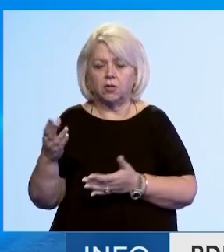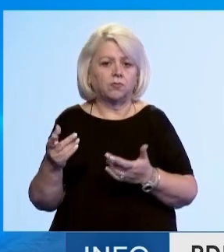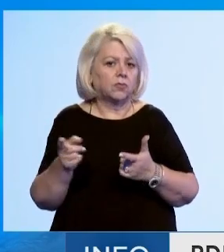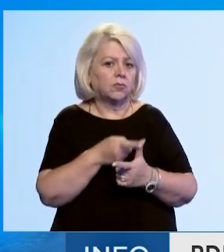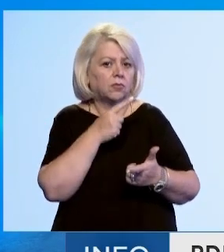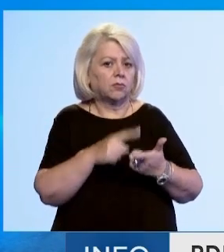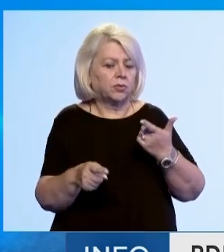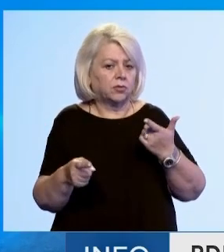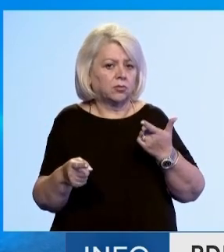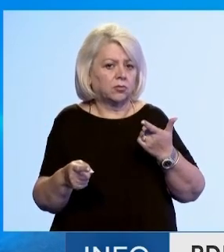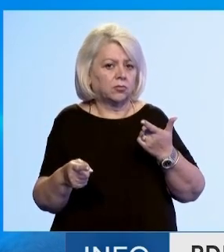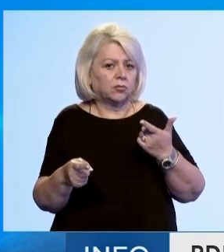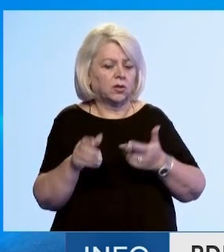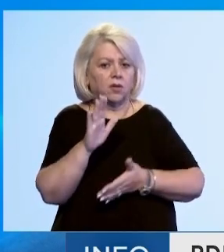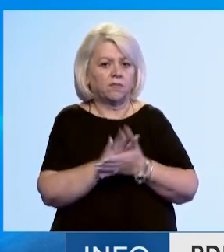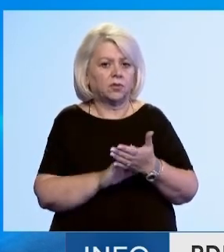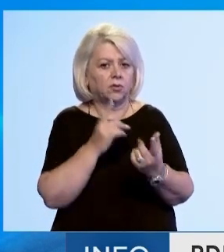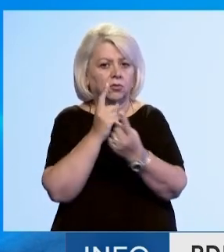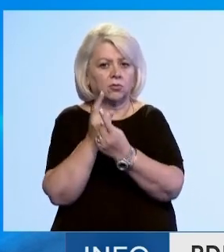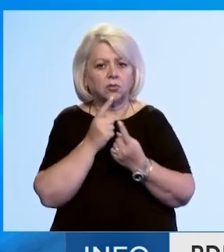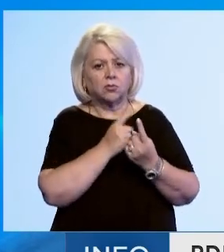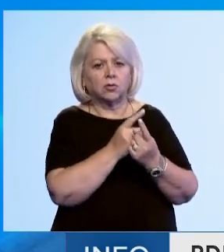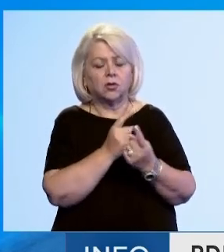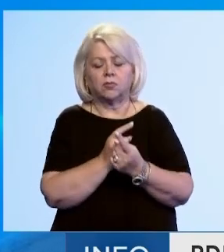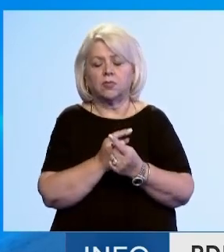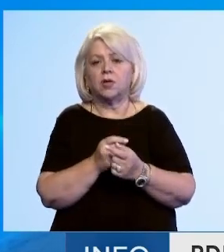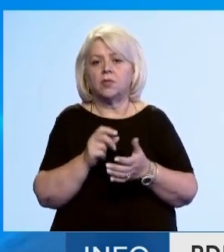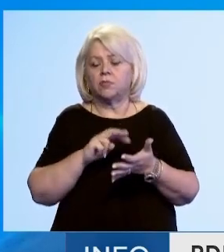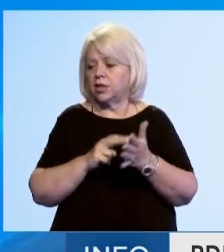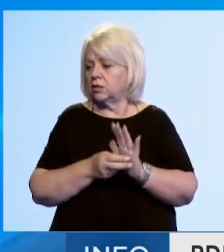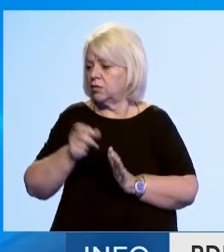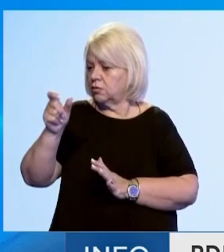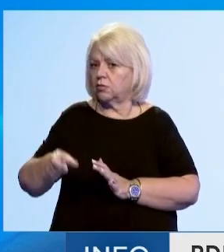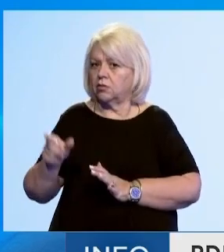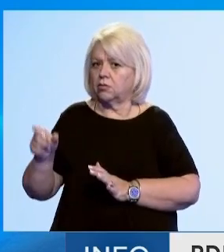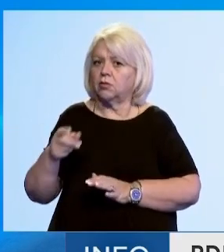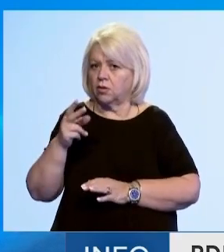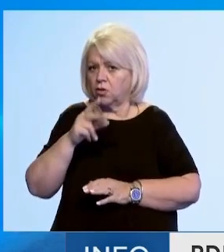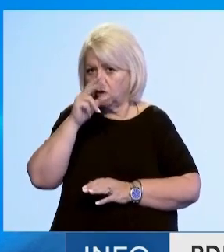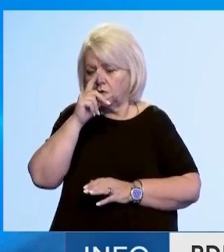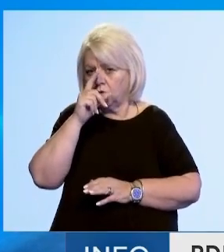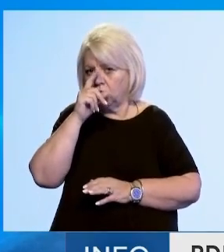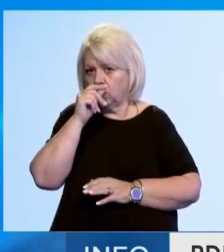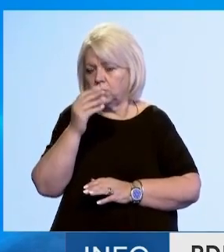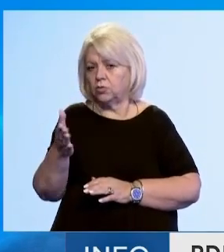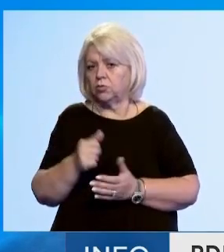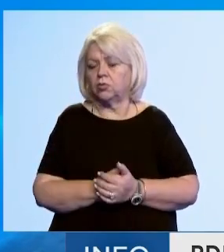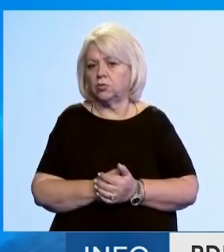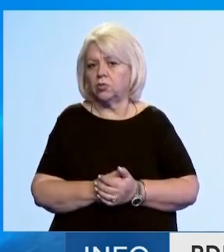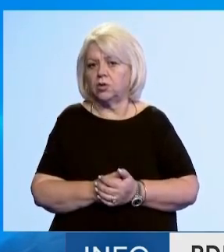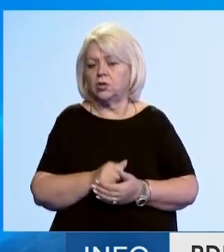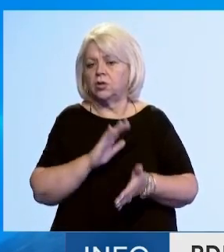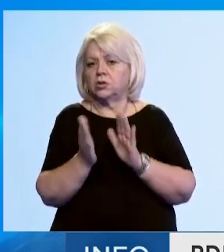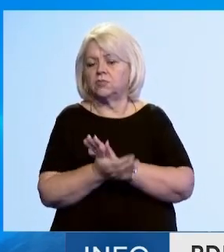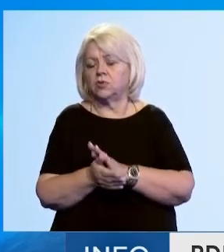apo me njëherë keni filluar takimet edhe me partit e tjera në këtë komunë për të zëvendësuar dy